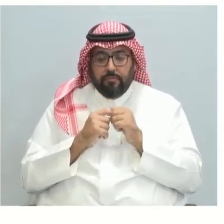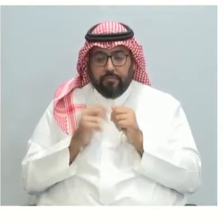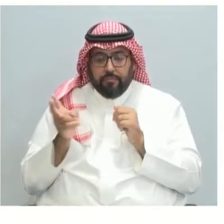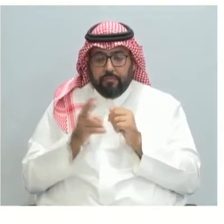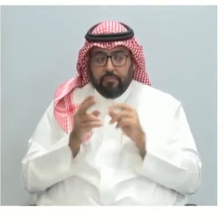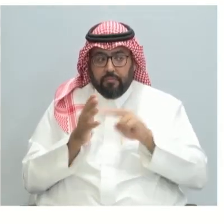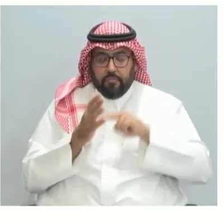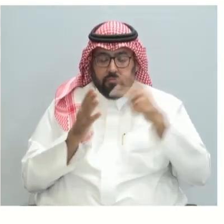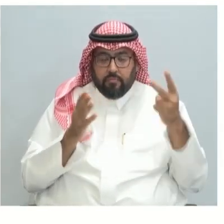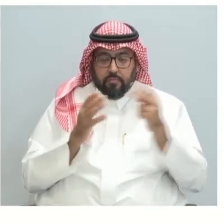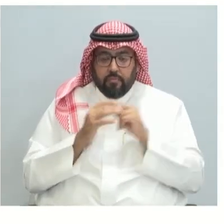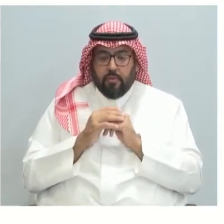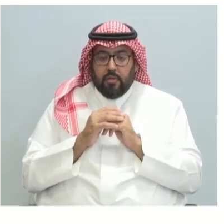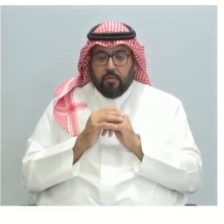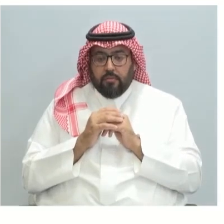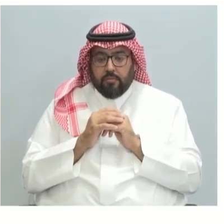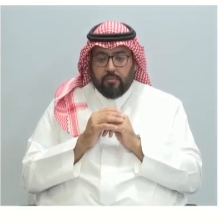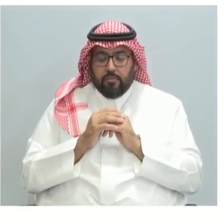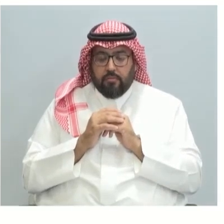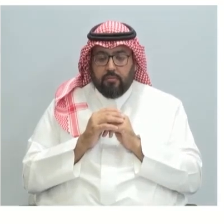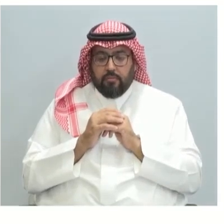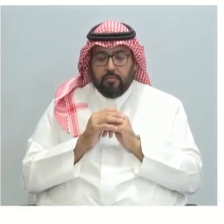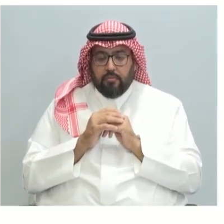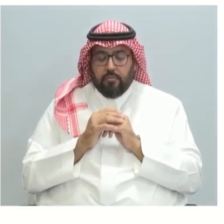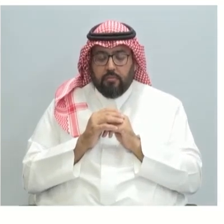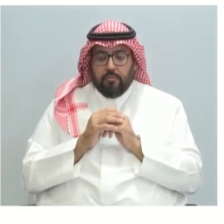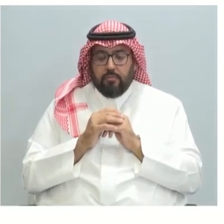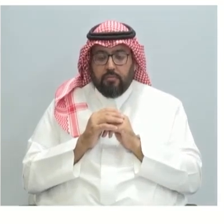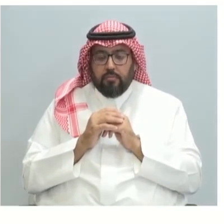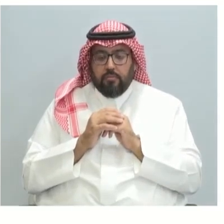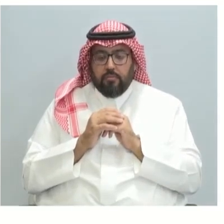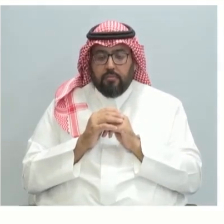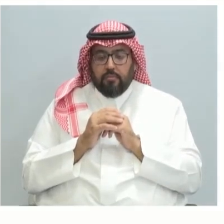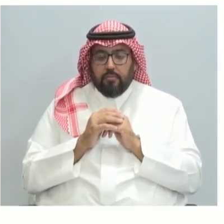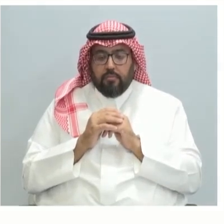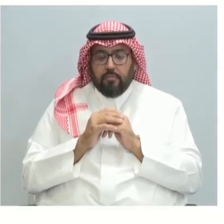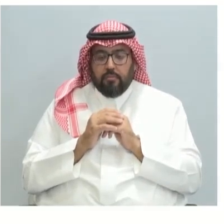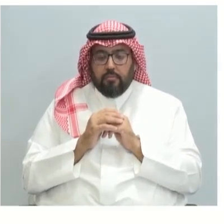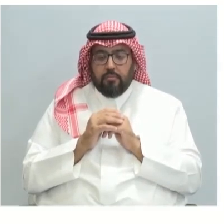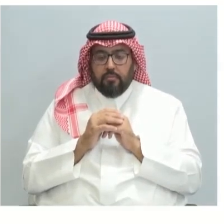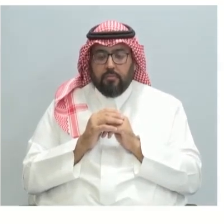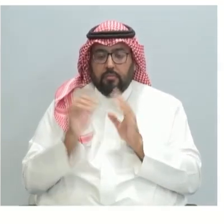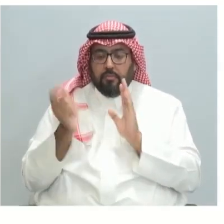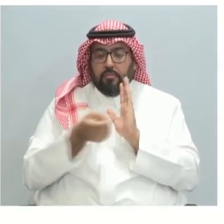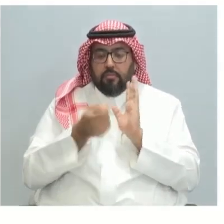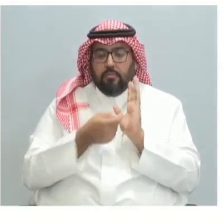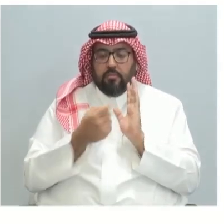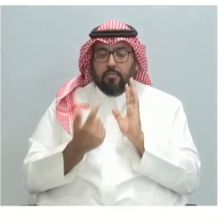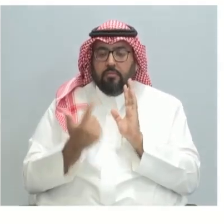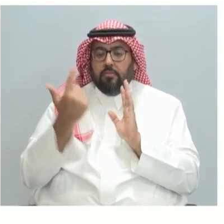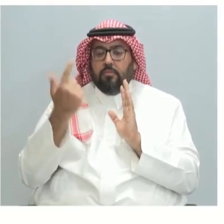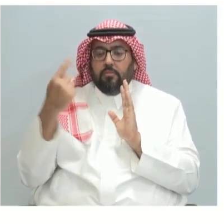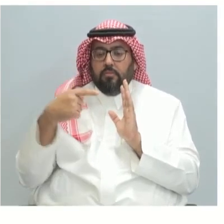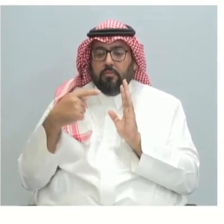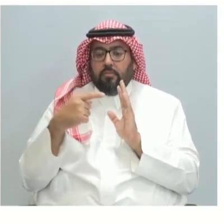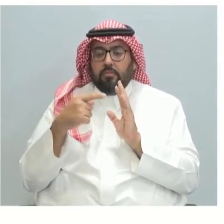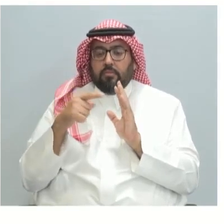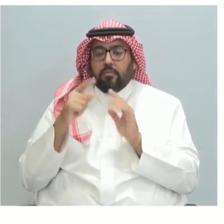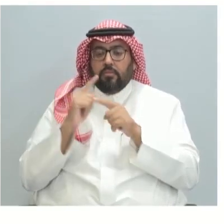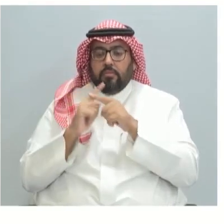نحول 17% النسبه المئويه نحولها الى كسر عشري او ونكتبه سبعه عشر من مئه